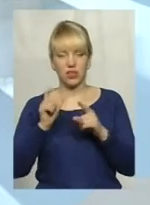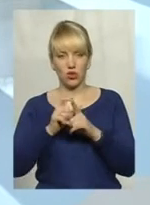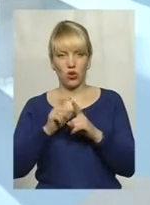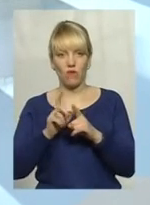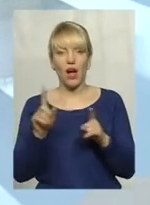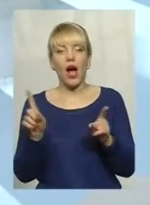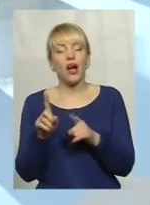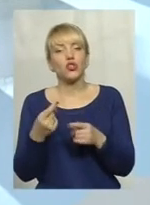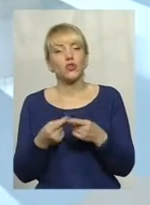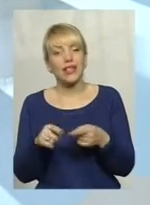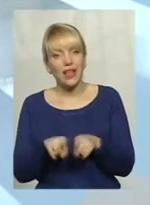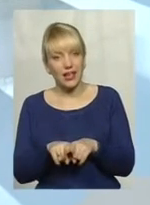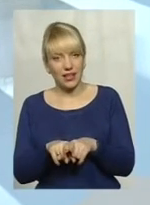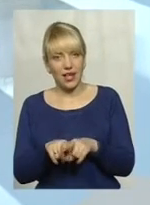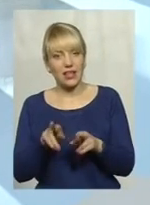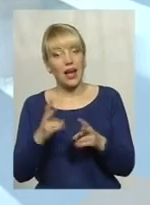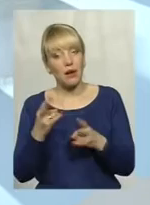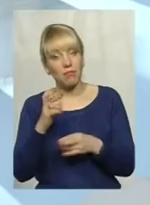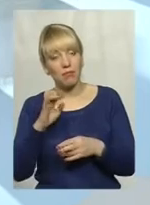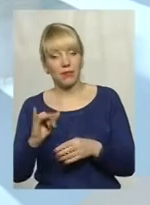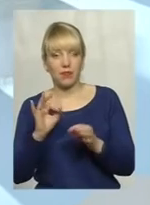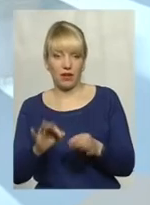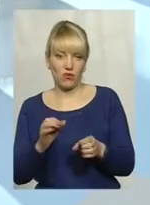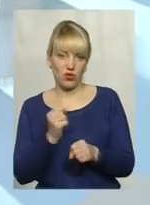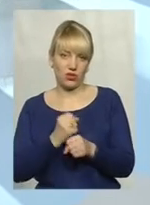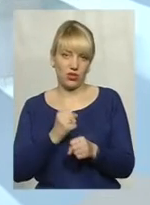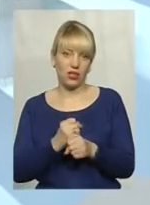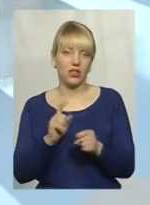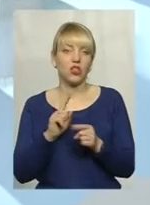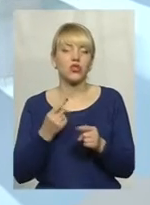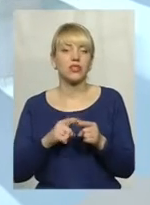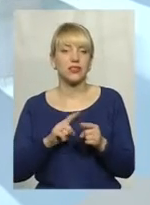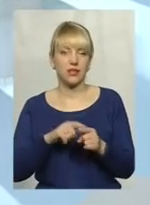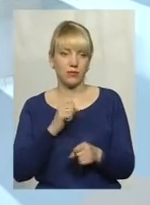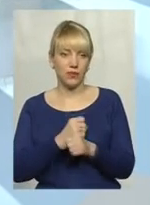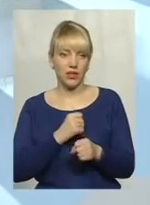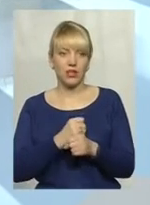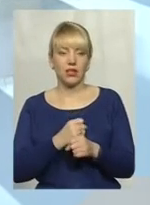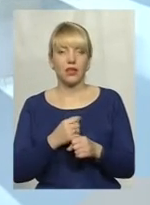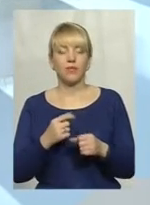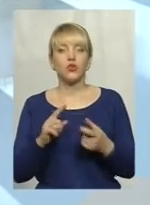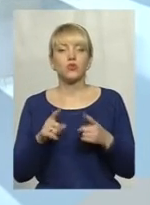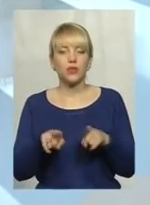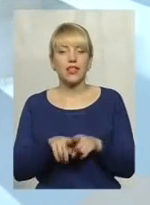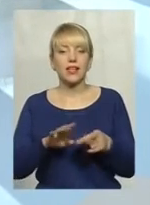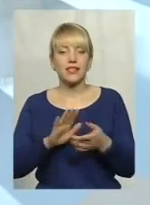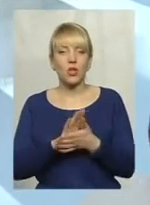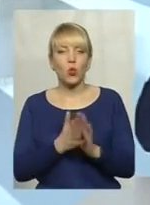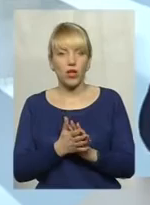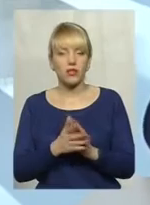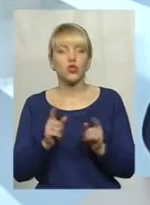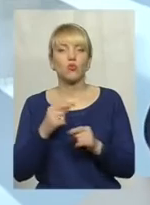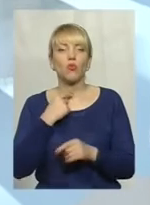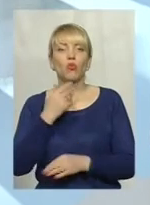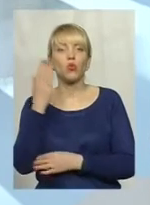він мав би діяти. От і що з цим тепер робити, якщо він вже така склала ситуація, що він проголосував, це потрібно все врегламентувати,